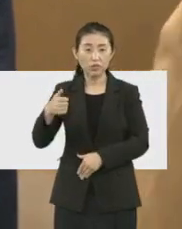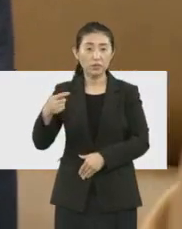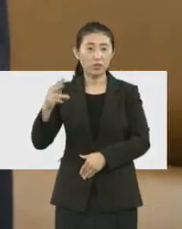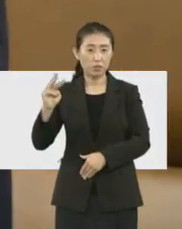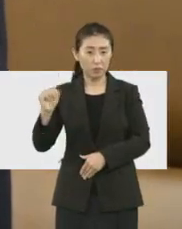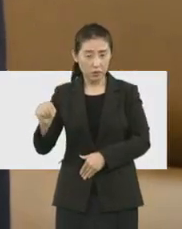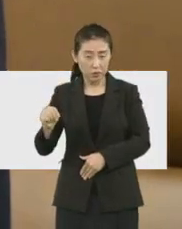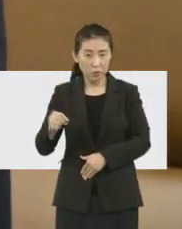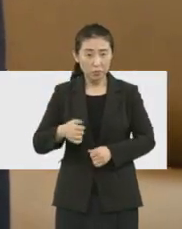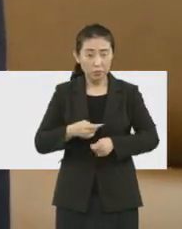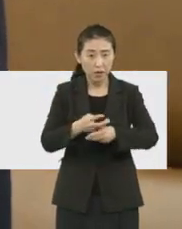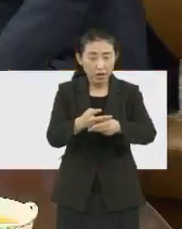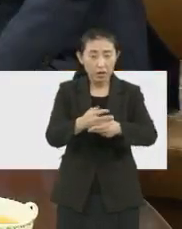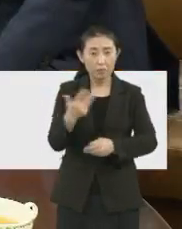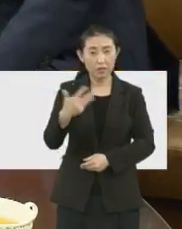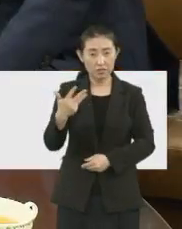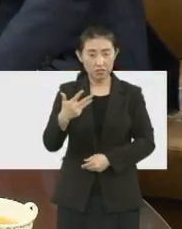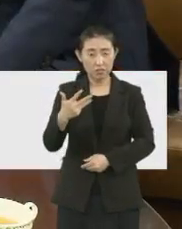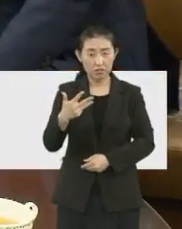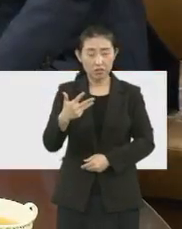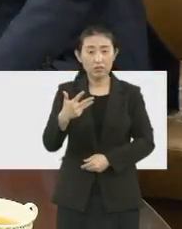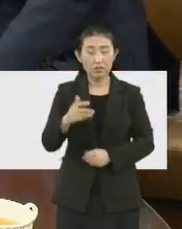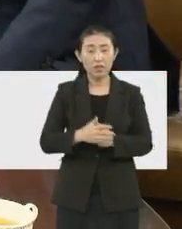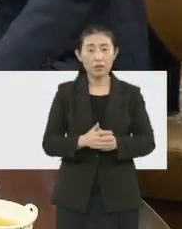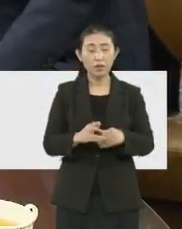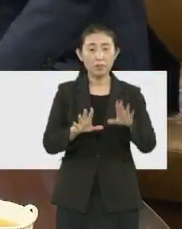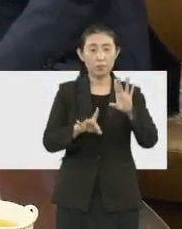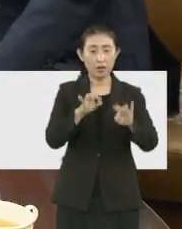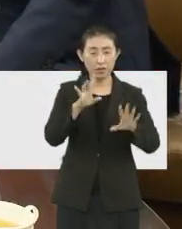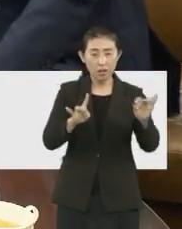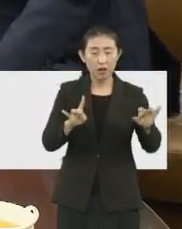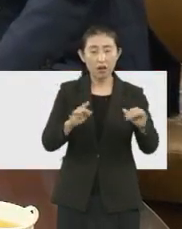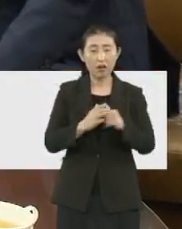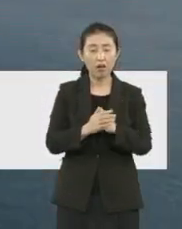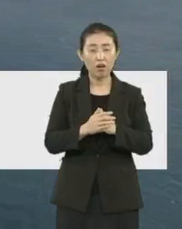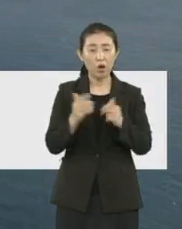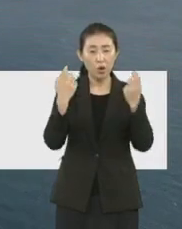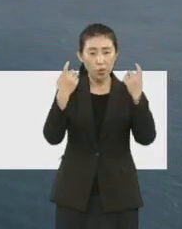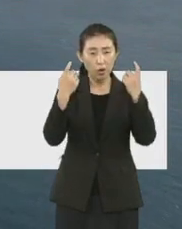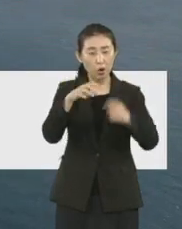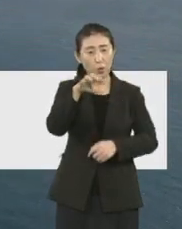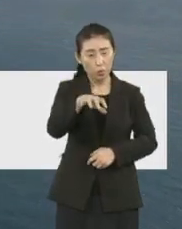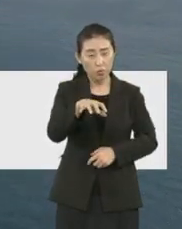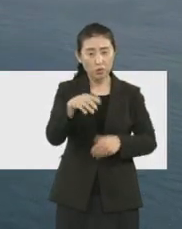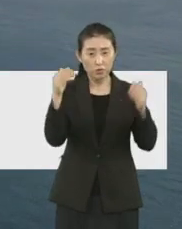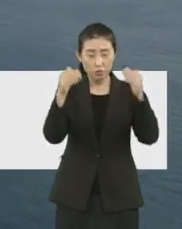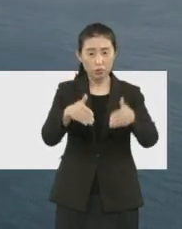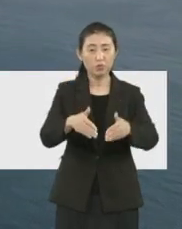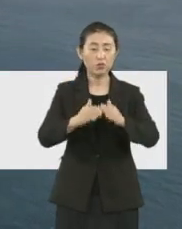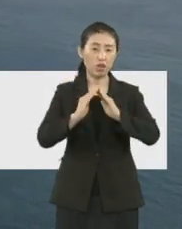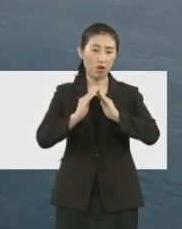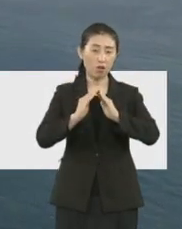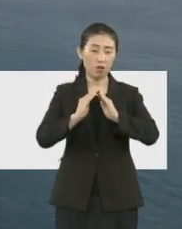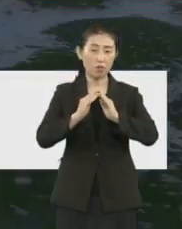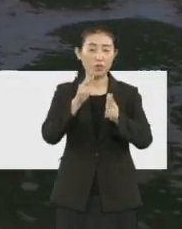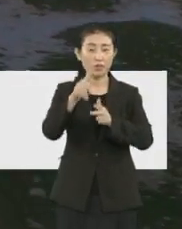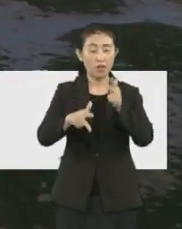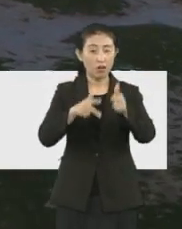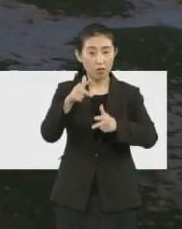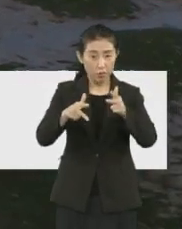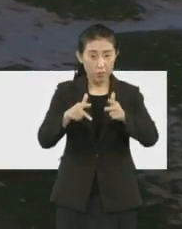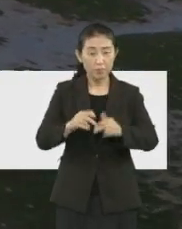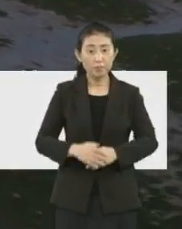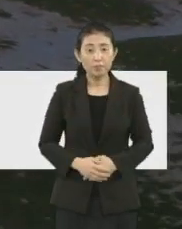해안선 8,000헥타르의 갯벌을 바다와 생명이 어우러진 생태관광 거점으로 조성하는 해양생태계